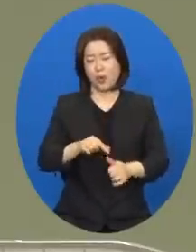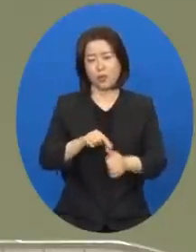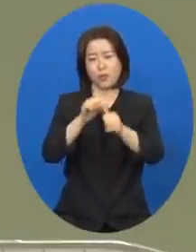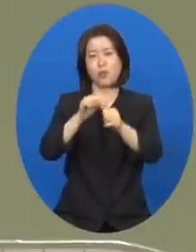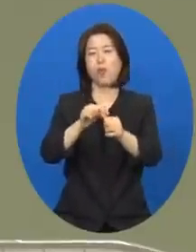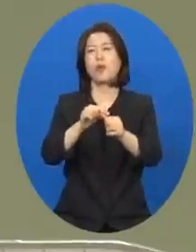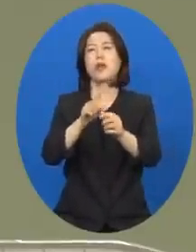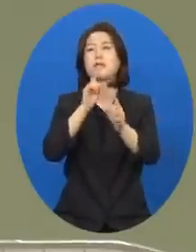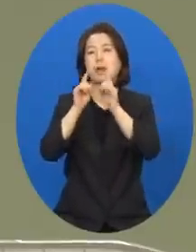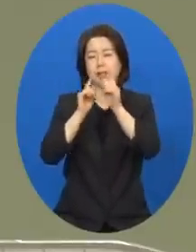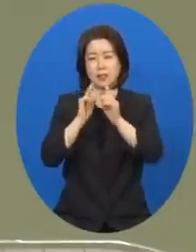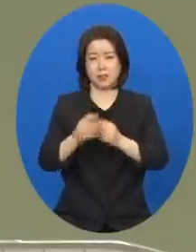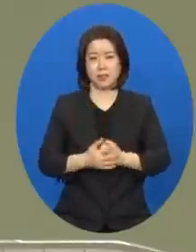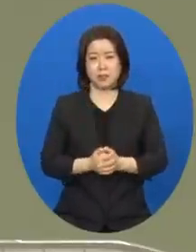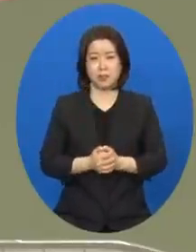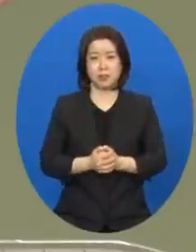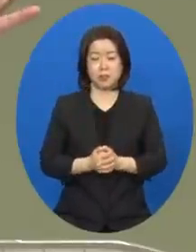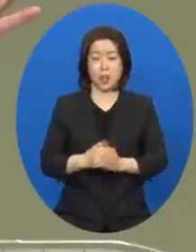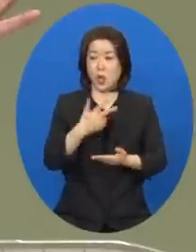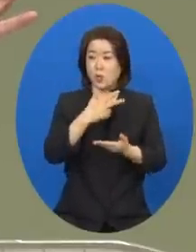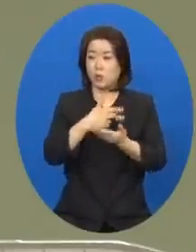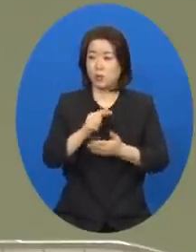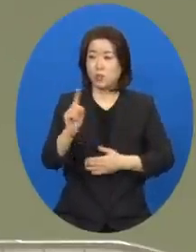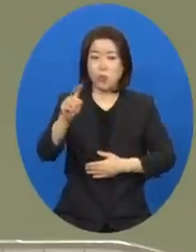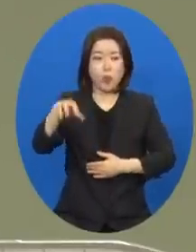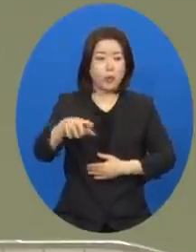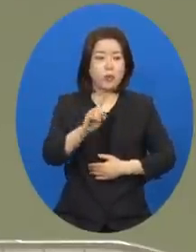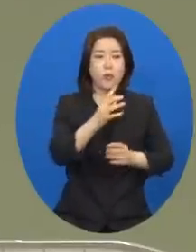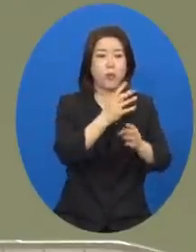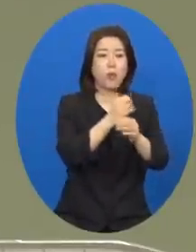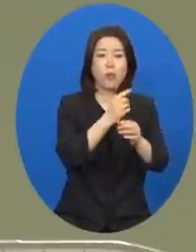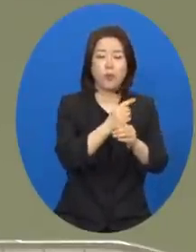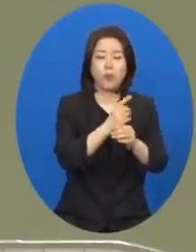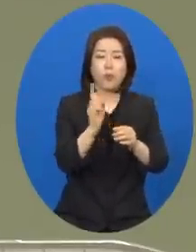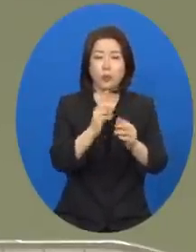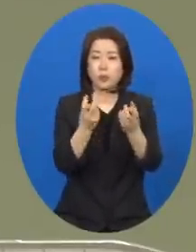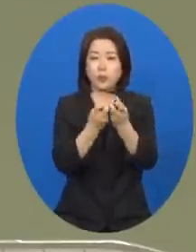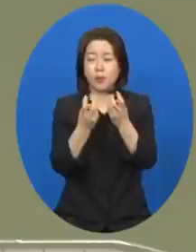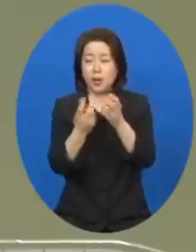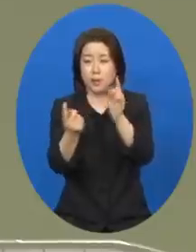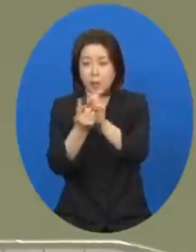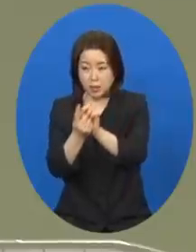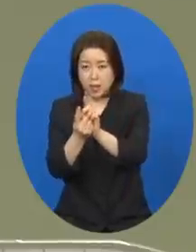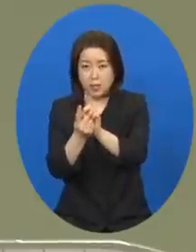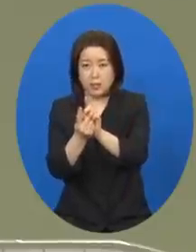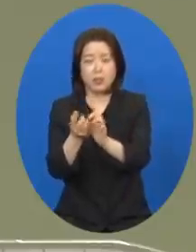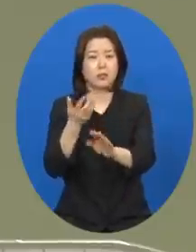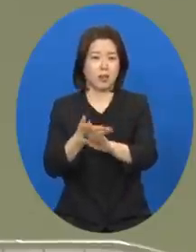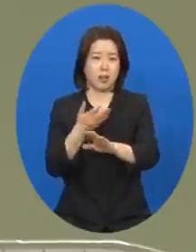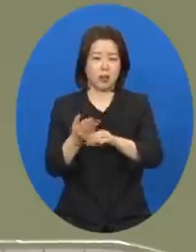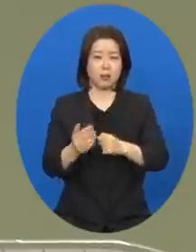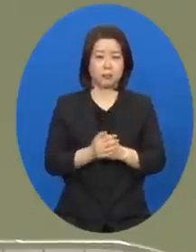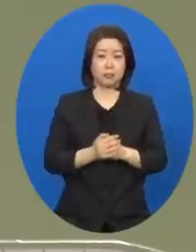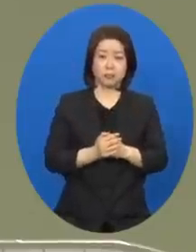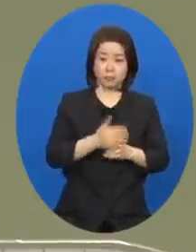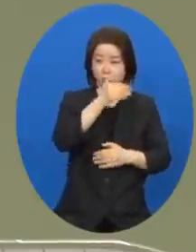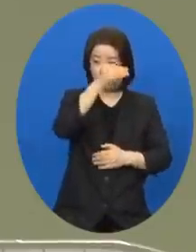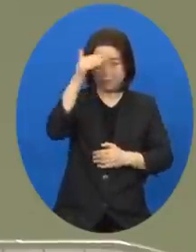메시지예요. 주님을 어디서 어떻게 보느냐에 따라 달랍니다. 구경꾼으로 보는 사람도 있고